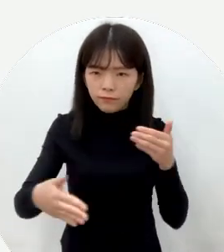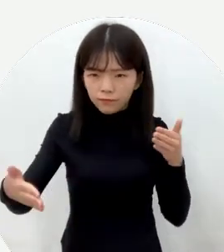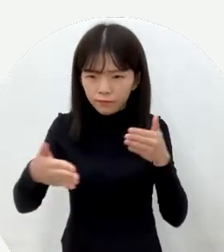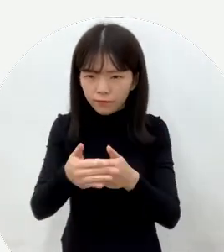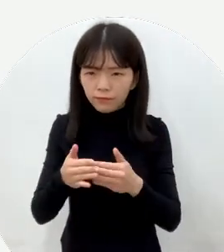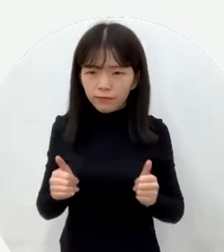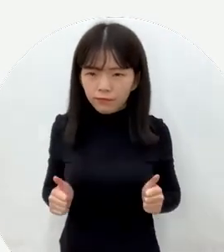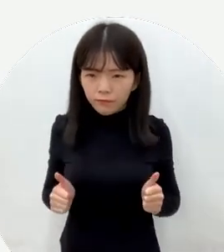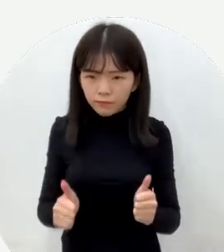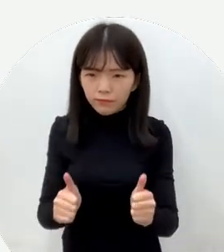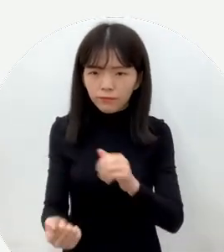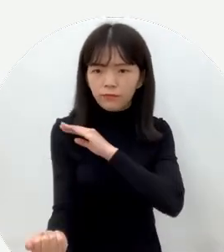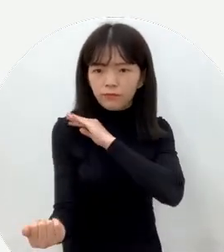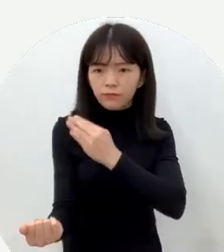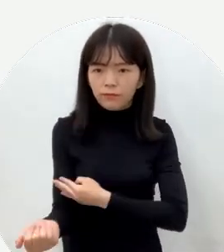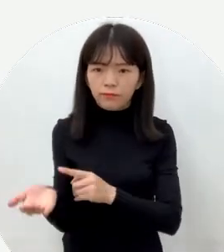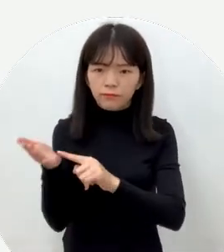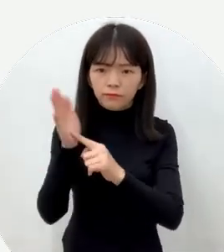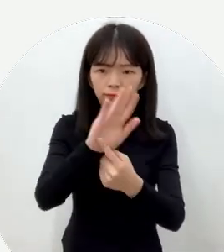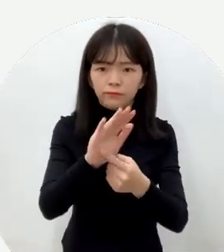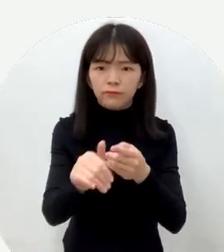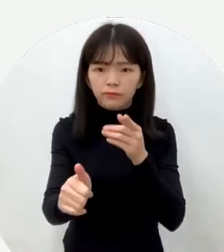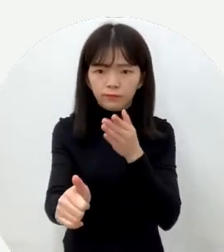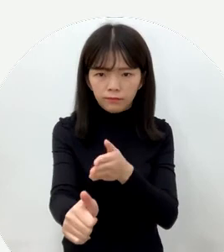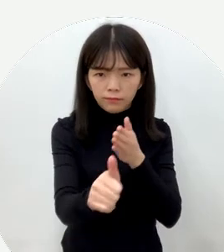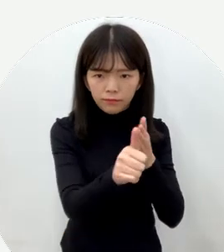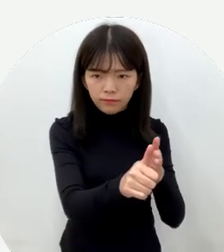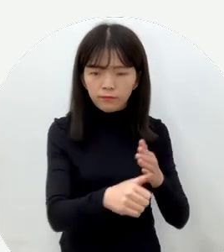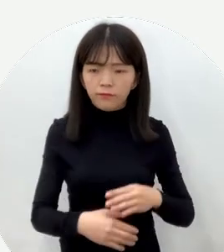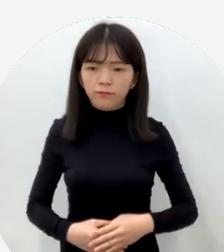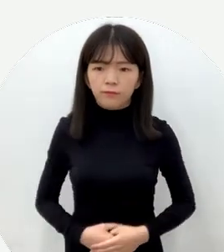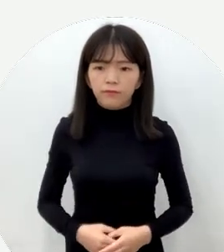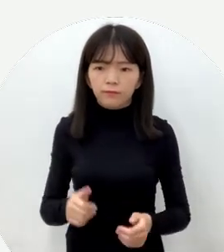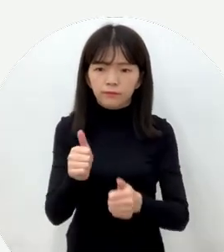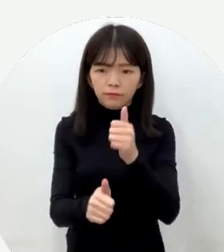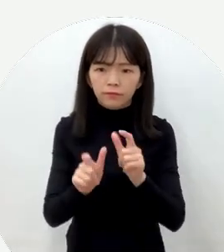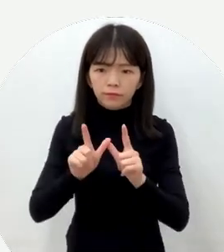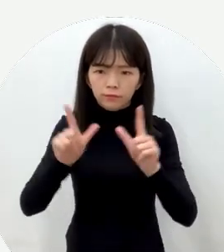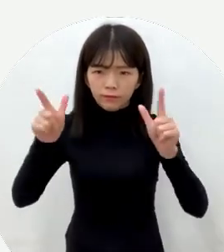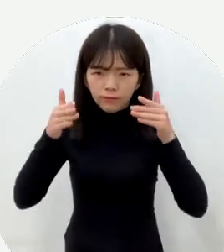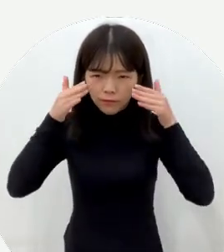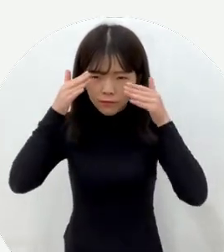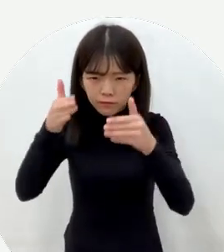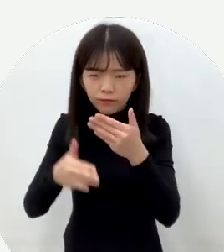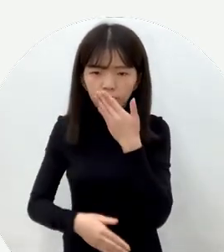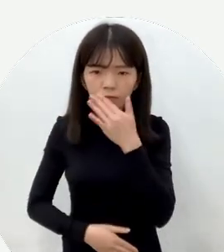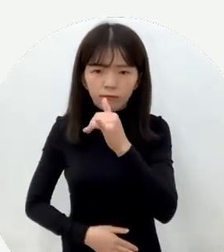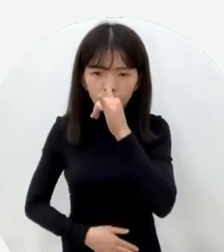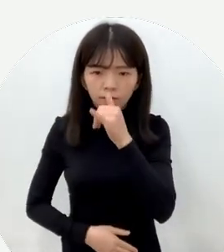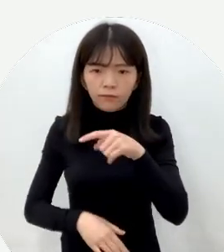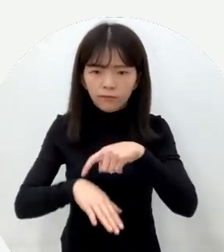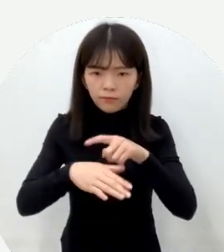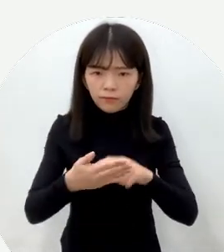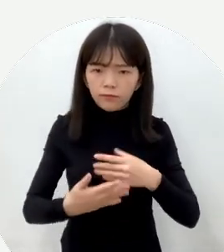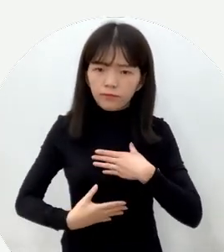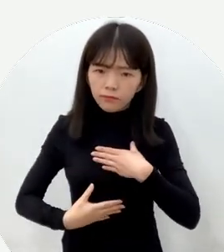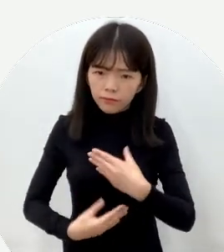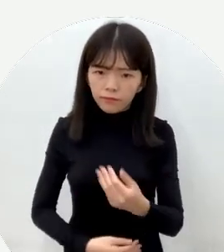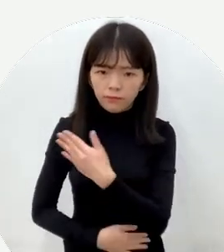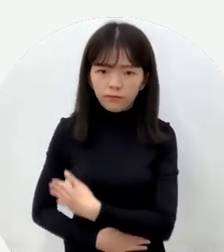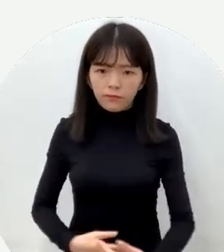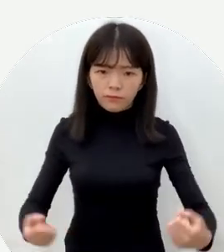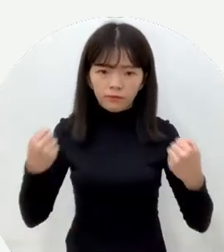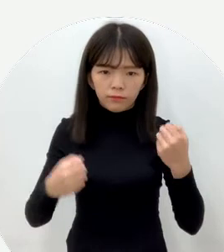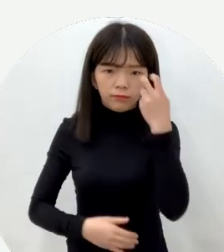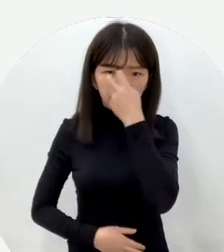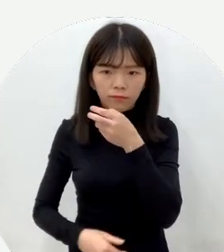다해 그동안 쌓아온 실력을 아낌없이 발휘하시길 바랍니다. 시험 당일의 집중력을 높일 수 있도록 차분한